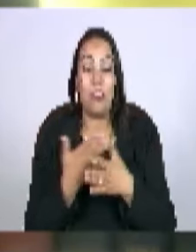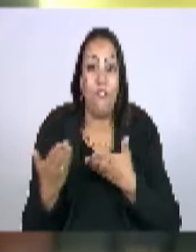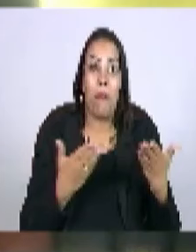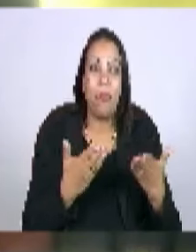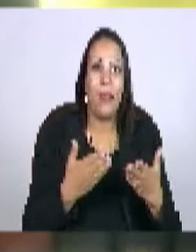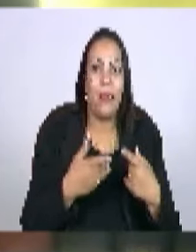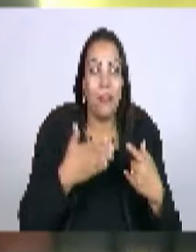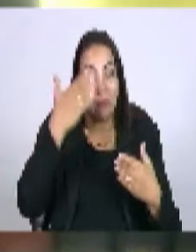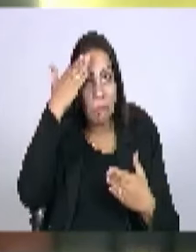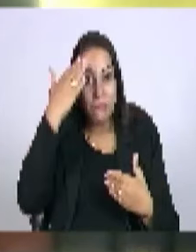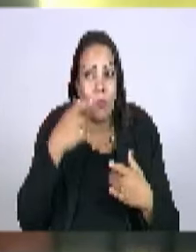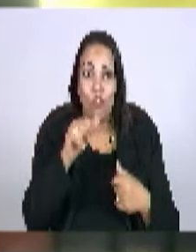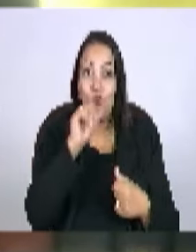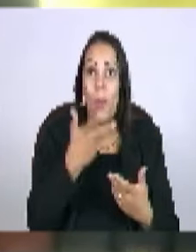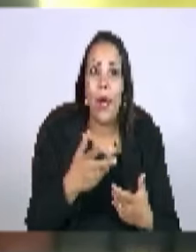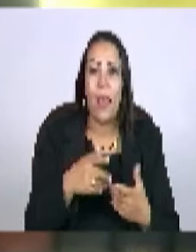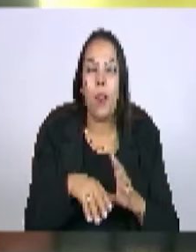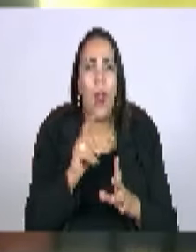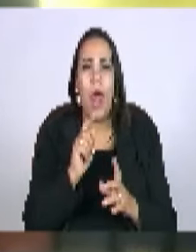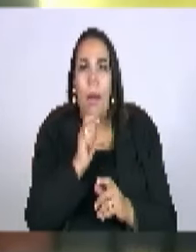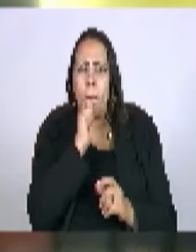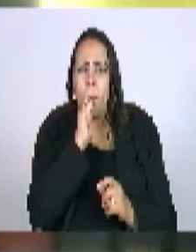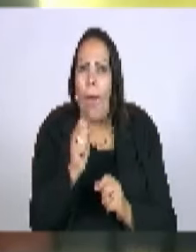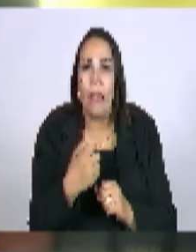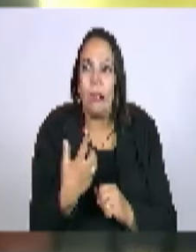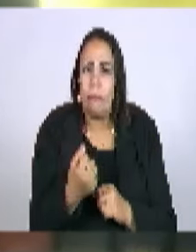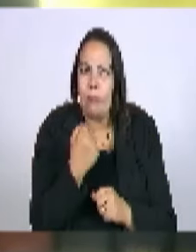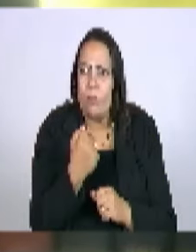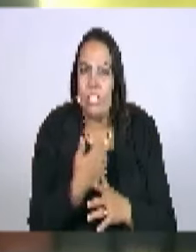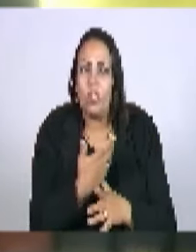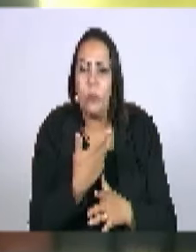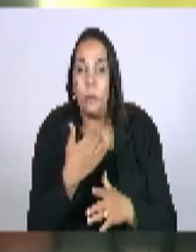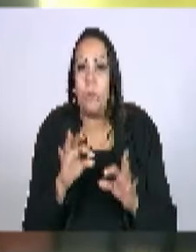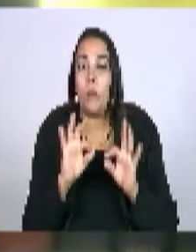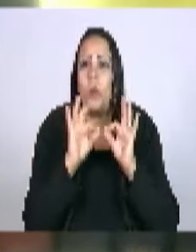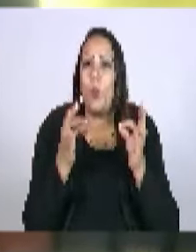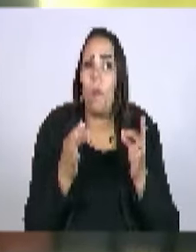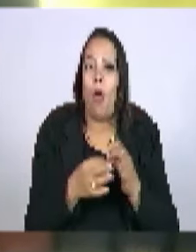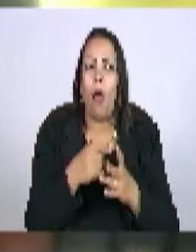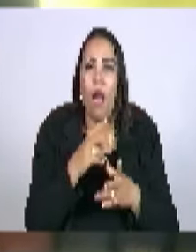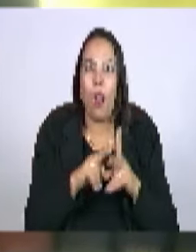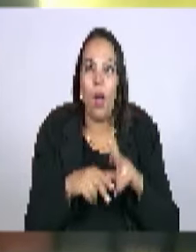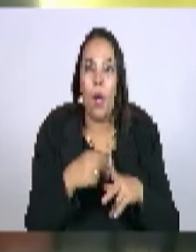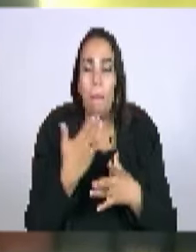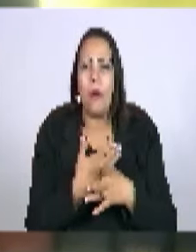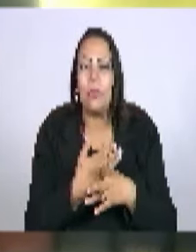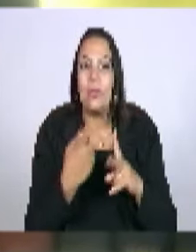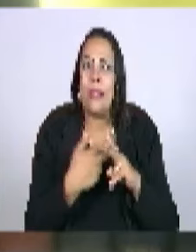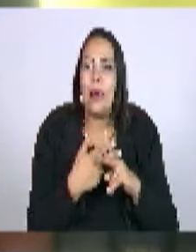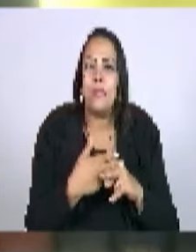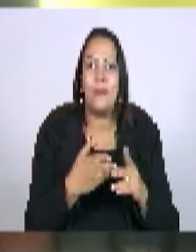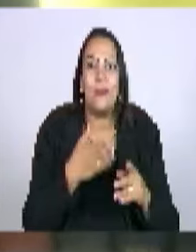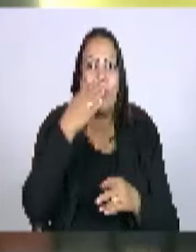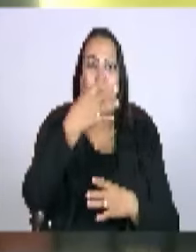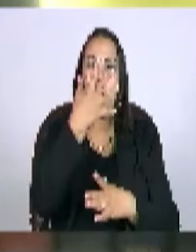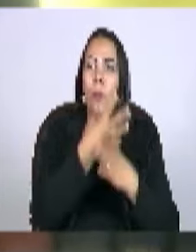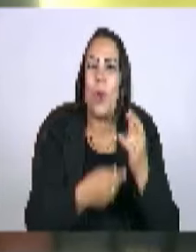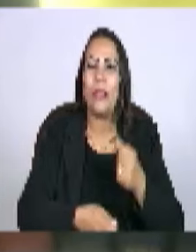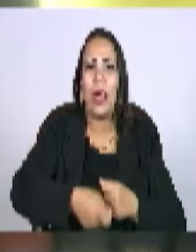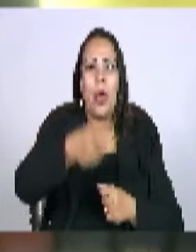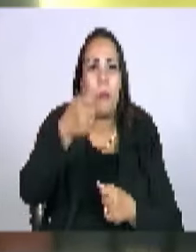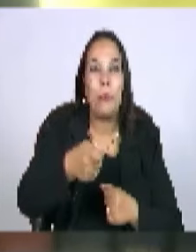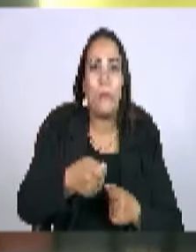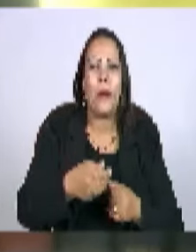و بخيل ماسك ايده كده في حتى في المناسبات الاجتماعيه ومجامله الاخرين وتقديم